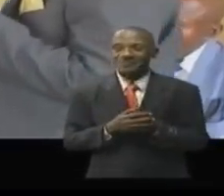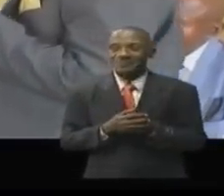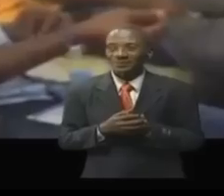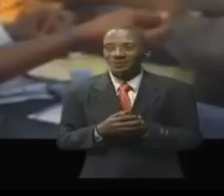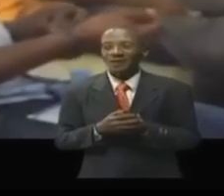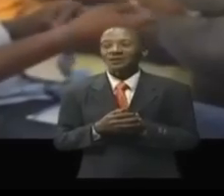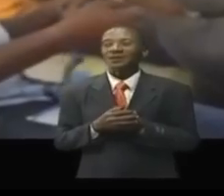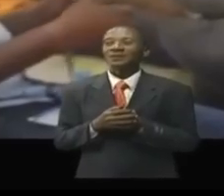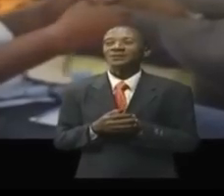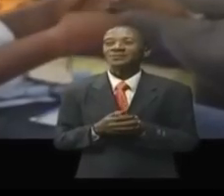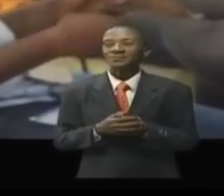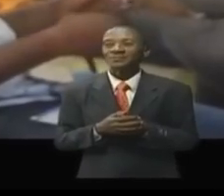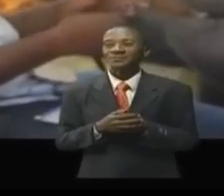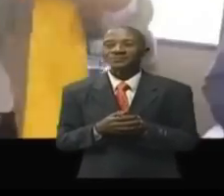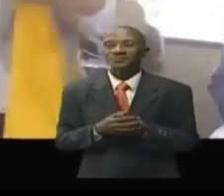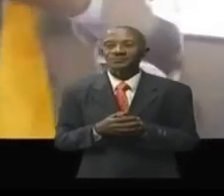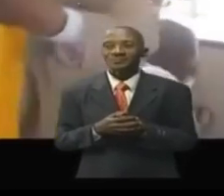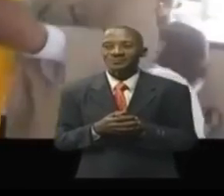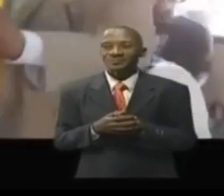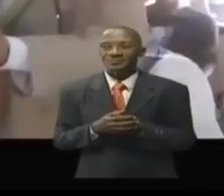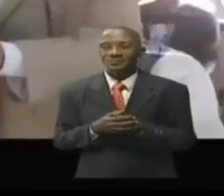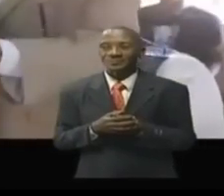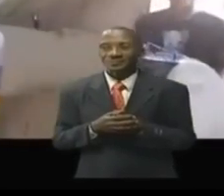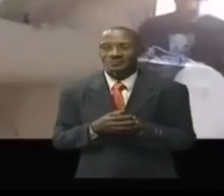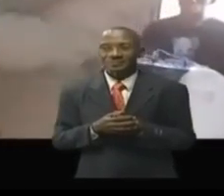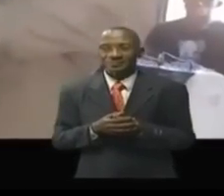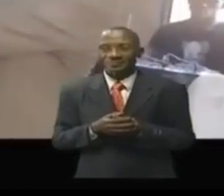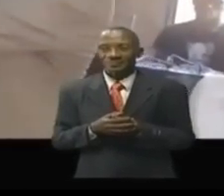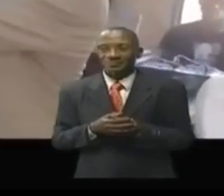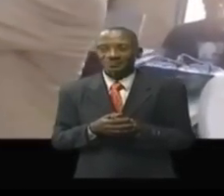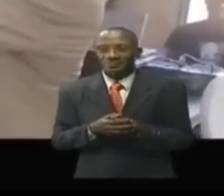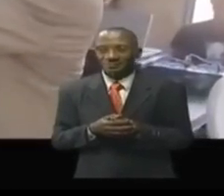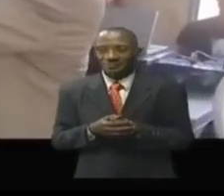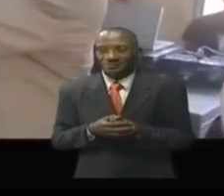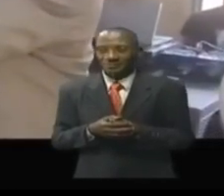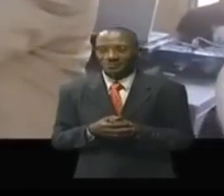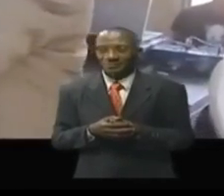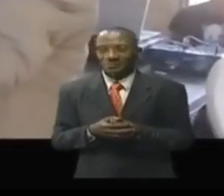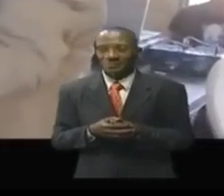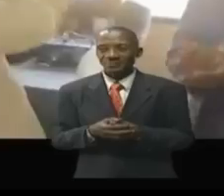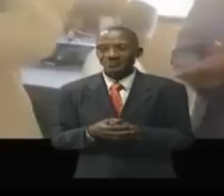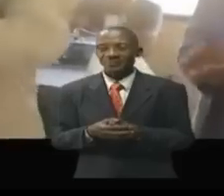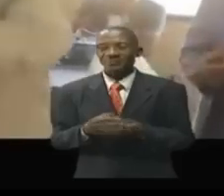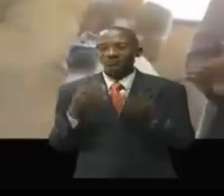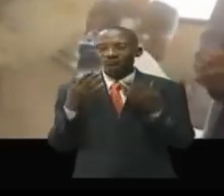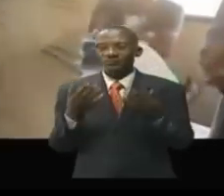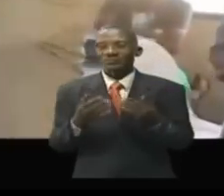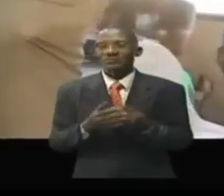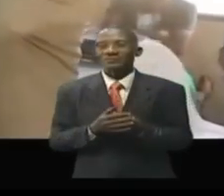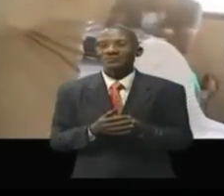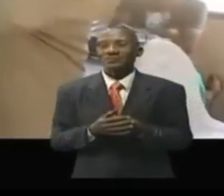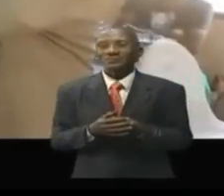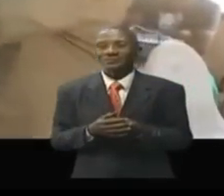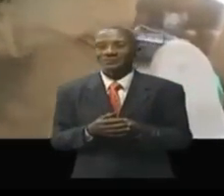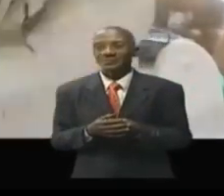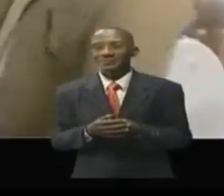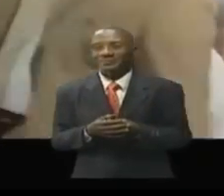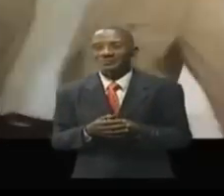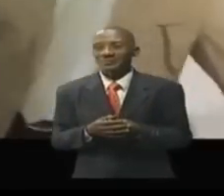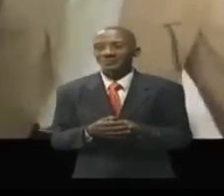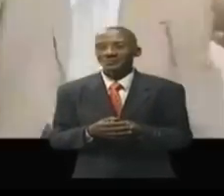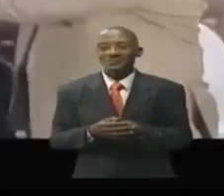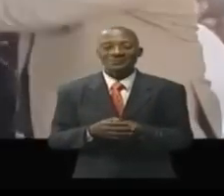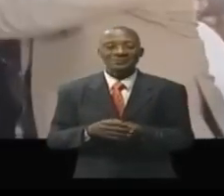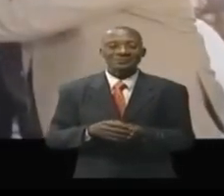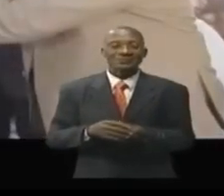Congo à un nouveau comité directeur investi depuis le samedi 8 octobre dernier lors de la cérémonie organisée à l'hôtel